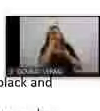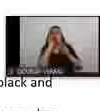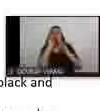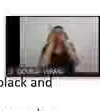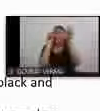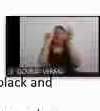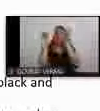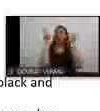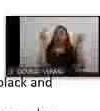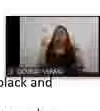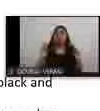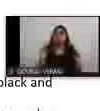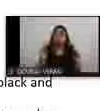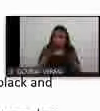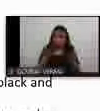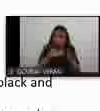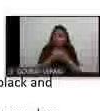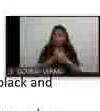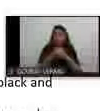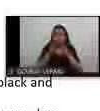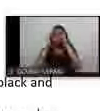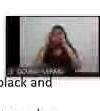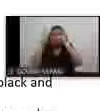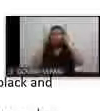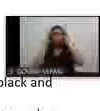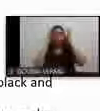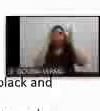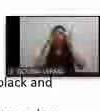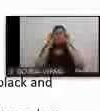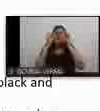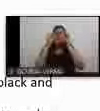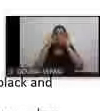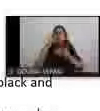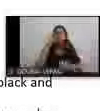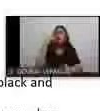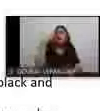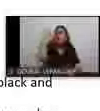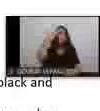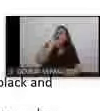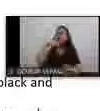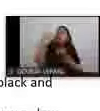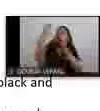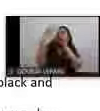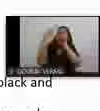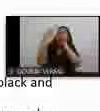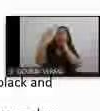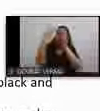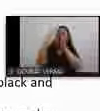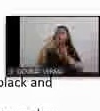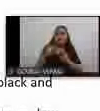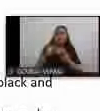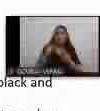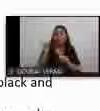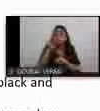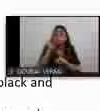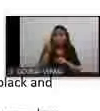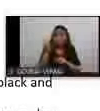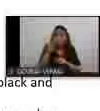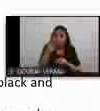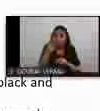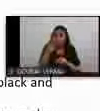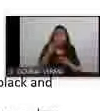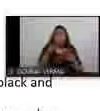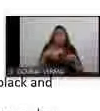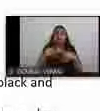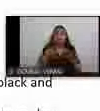सी. फोकसिंग इंप्रूव होता है, थोड़ा ध्यान से देखते हैं माँ के फेस को. 2 to 3 मंथ्स में बेबी स्टार्ट स्कैनिंग द